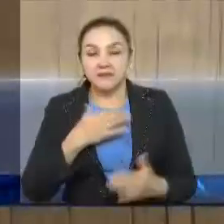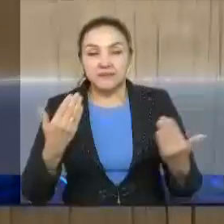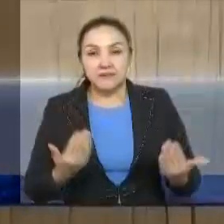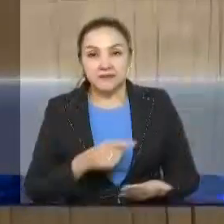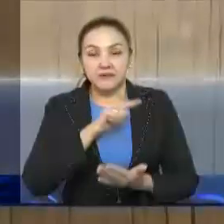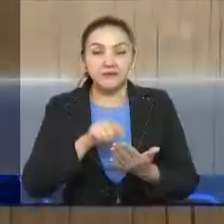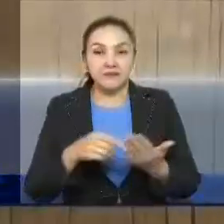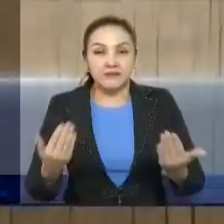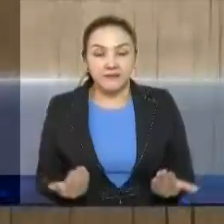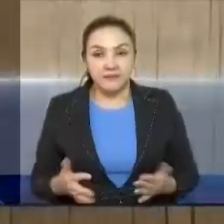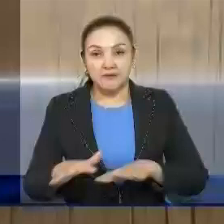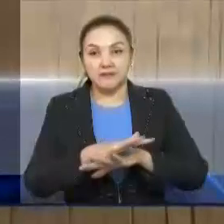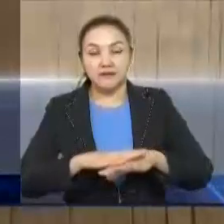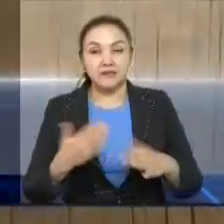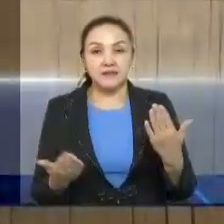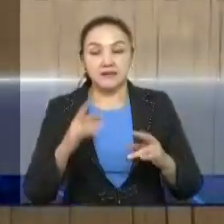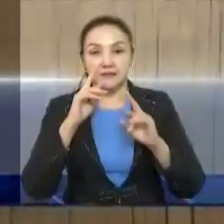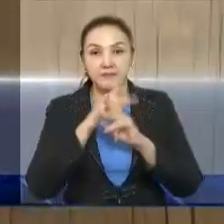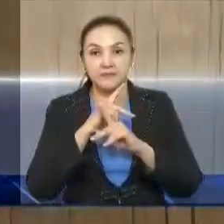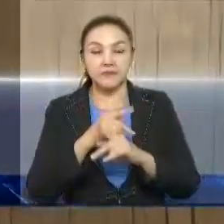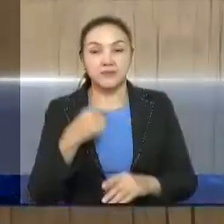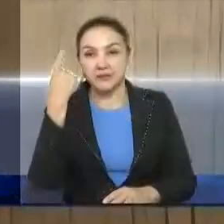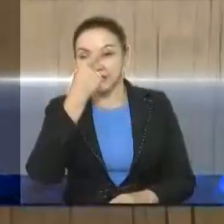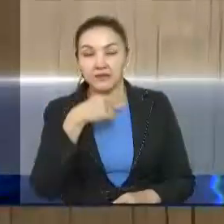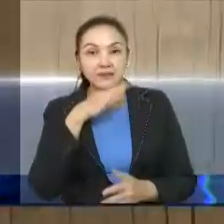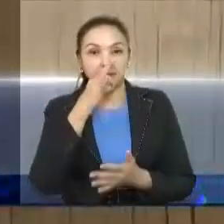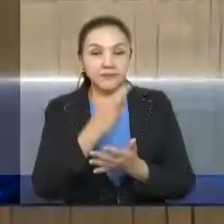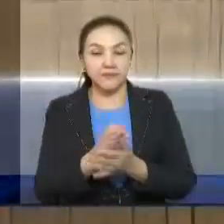жителей региона. В случае ошибок будет учитываться личная